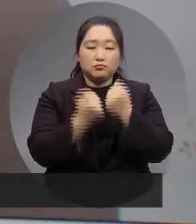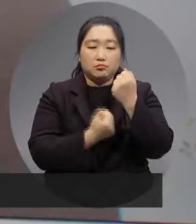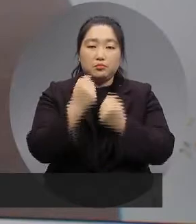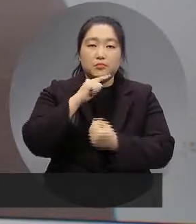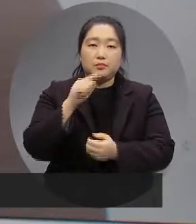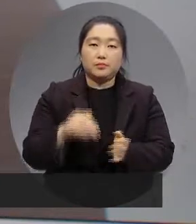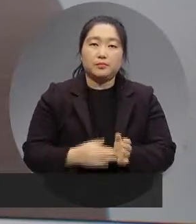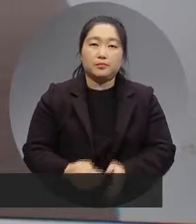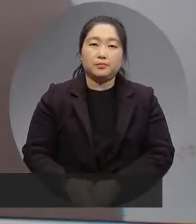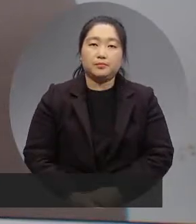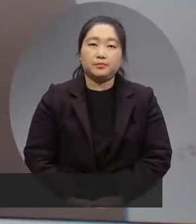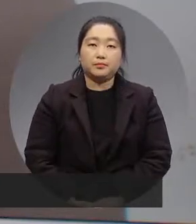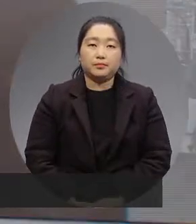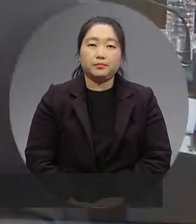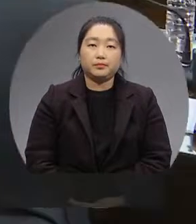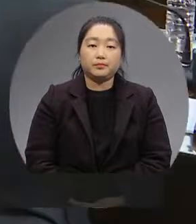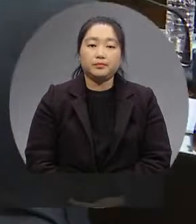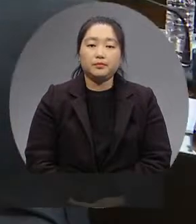정재영 기자입니다.